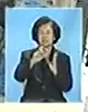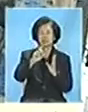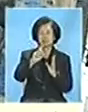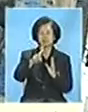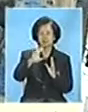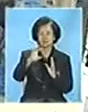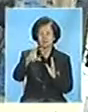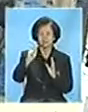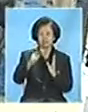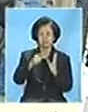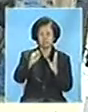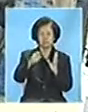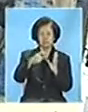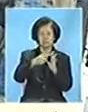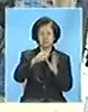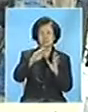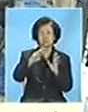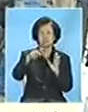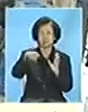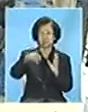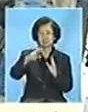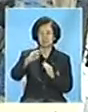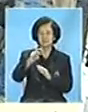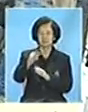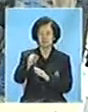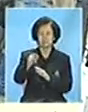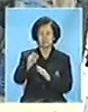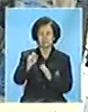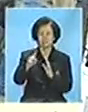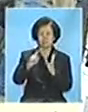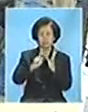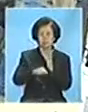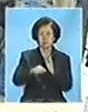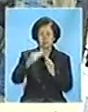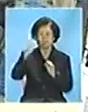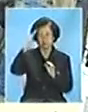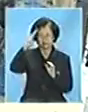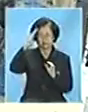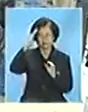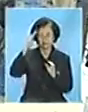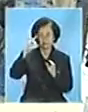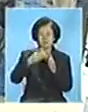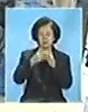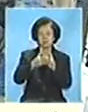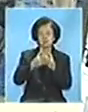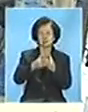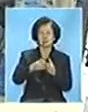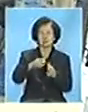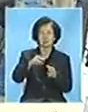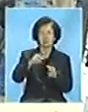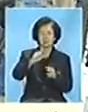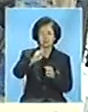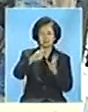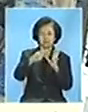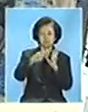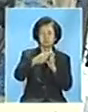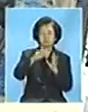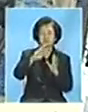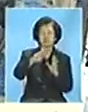นายสุรพงษ์ตันธนศรีกุลพลเรือเอกสุรศักดิ์ศรีอรุณ